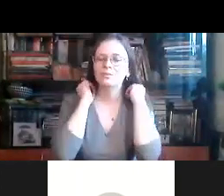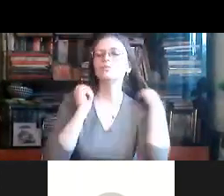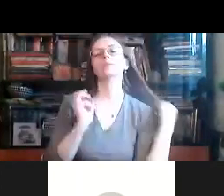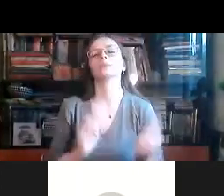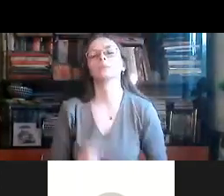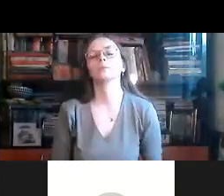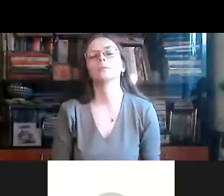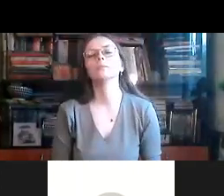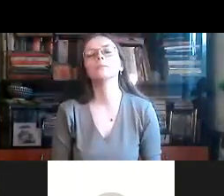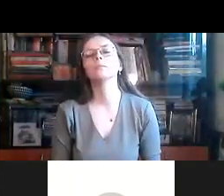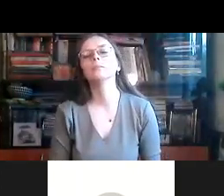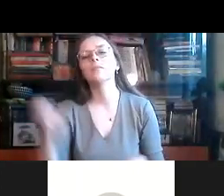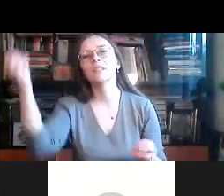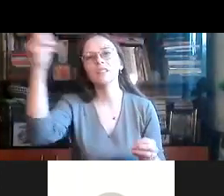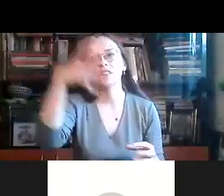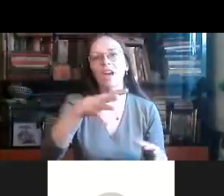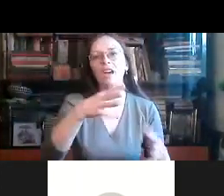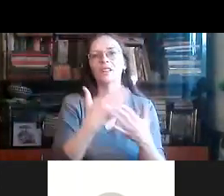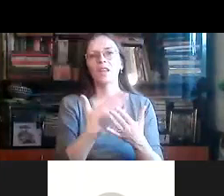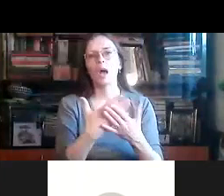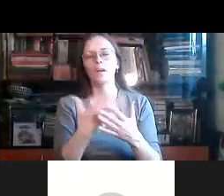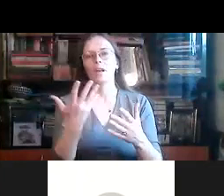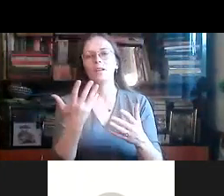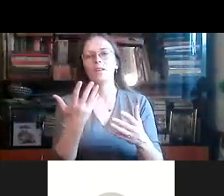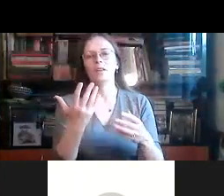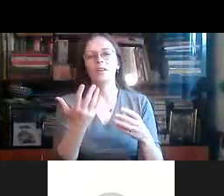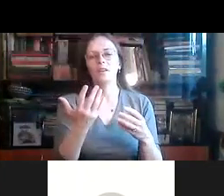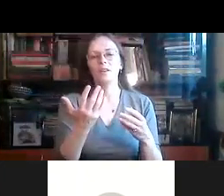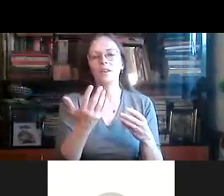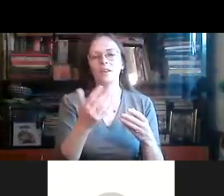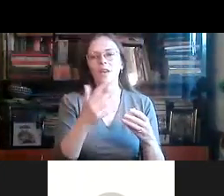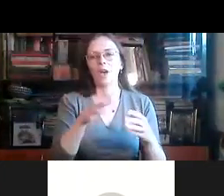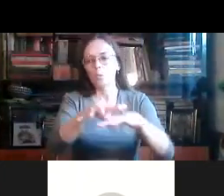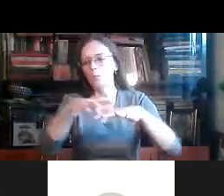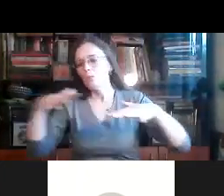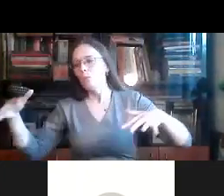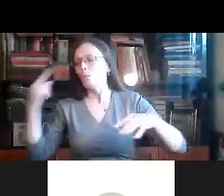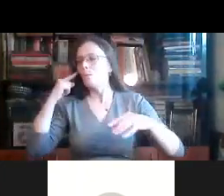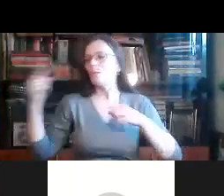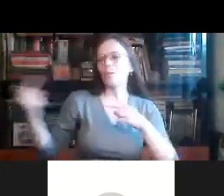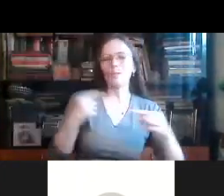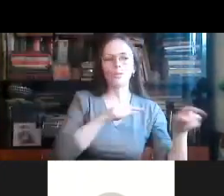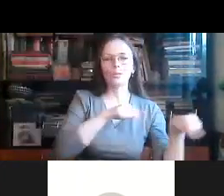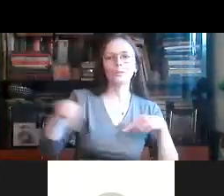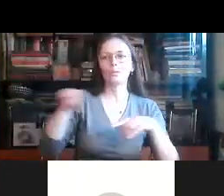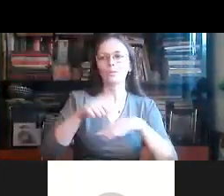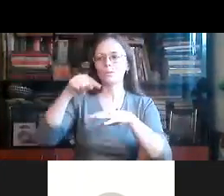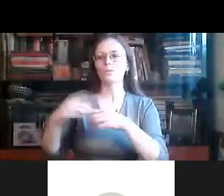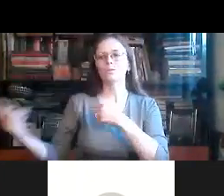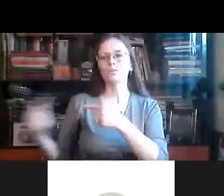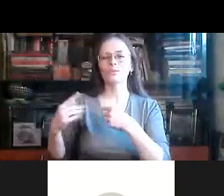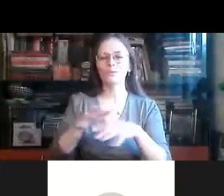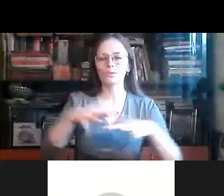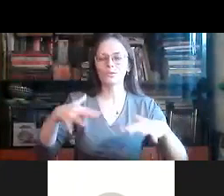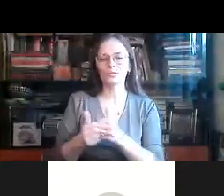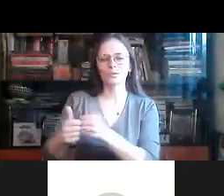ну, очень трудно передать, ну, хотя это, конечно, подталкивает очень сильно, я думаю, театр к тому,